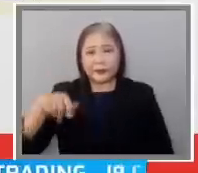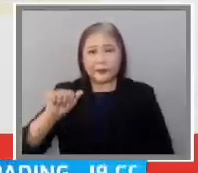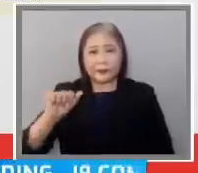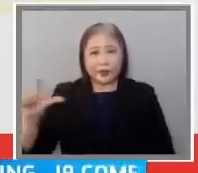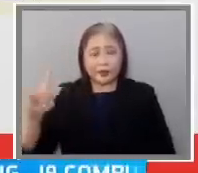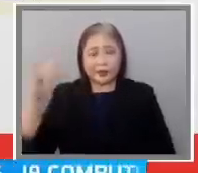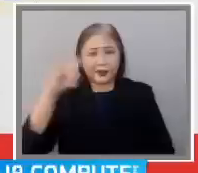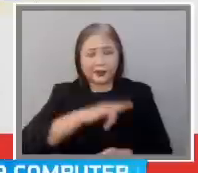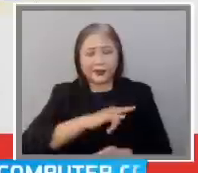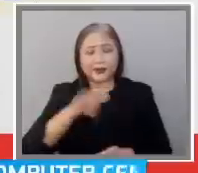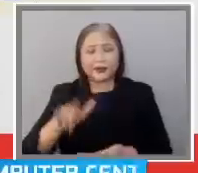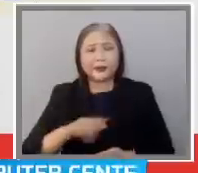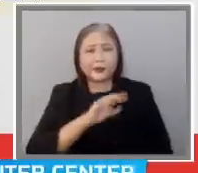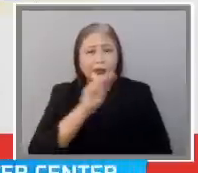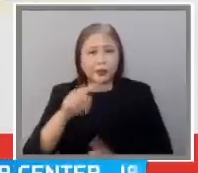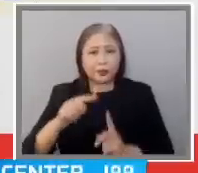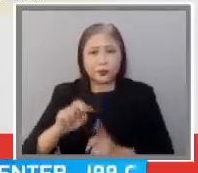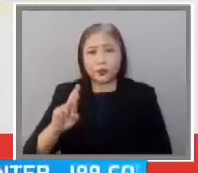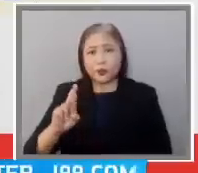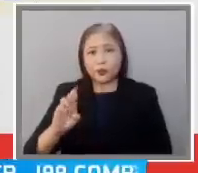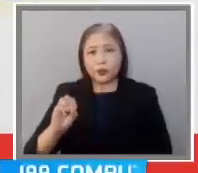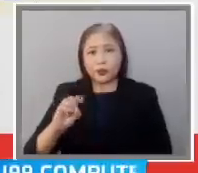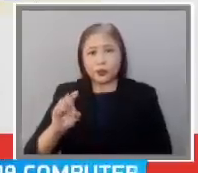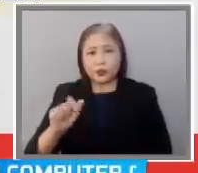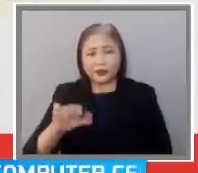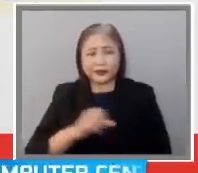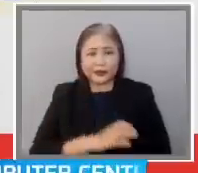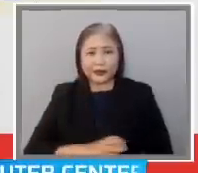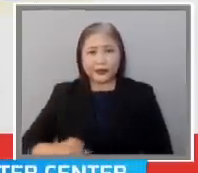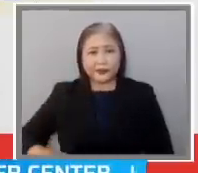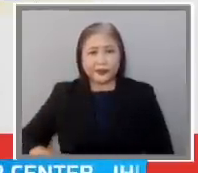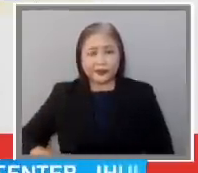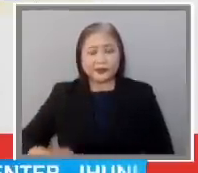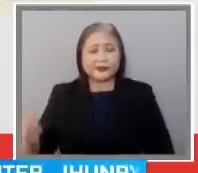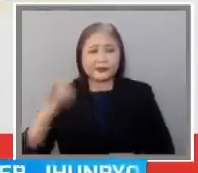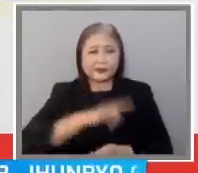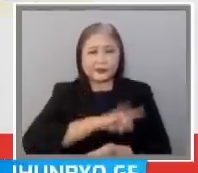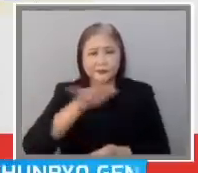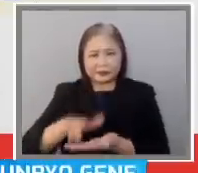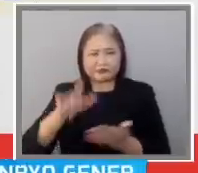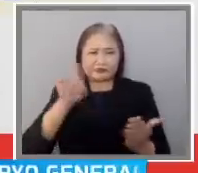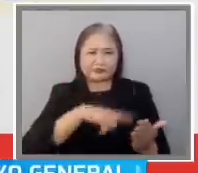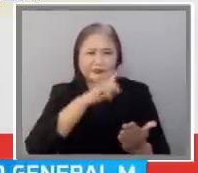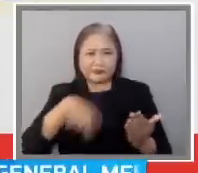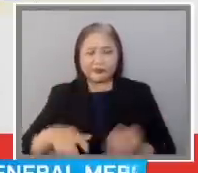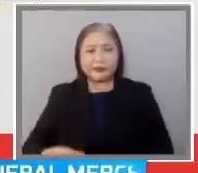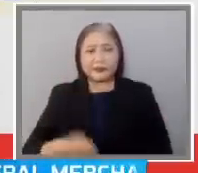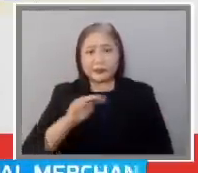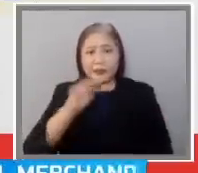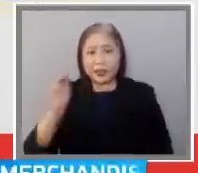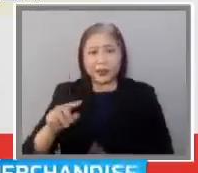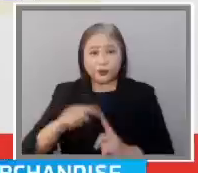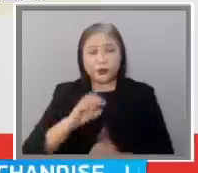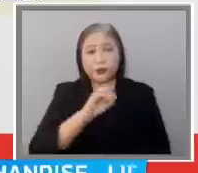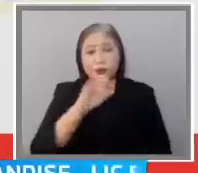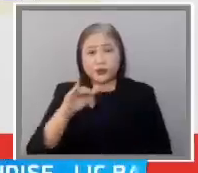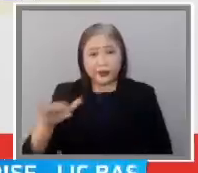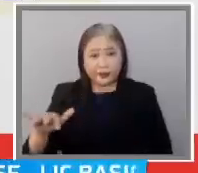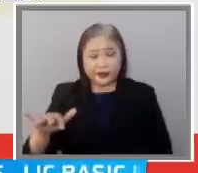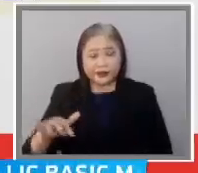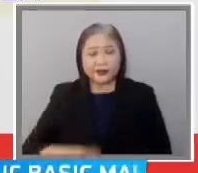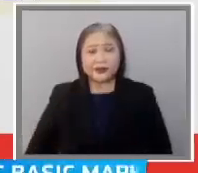Maynila, Paroha City, sa Capiz at pabalik. Pati na ang Manila Ozamis, Manila na